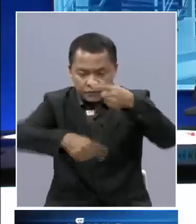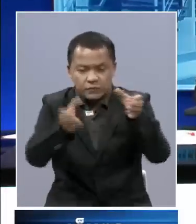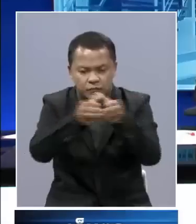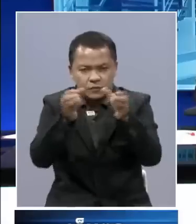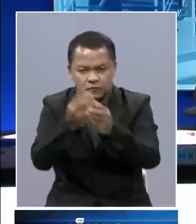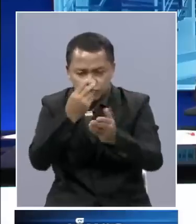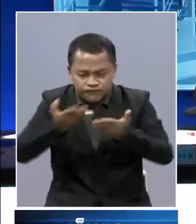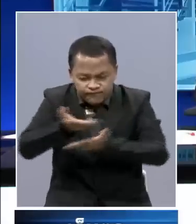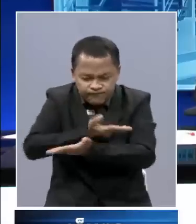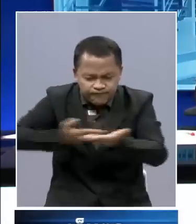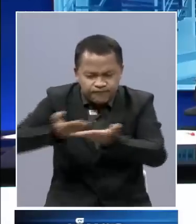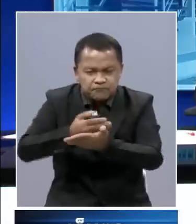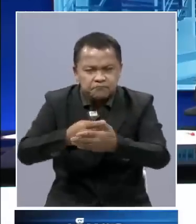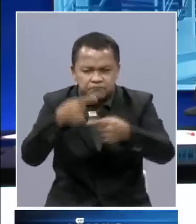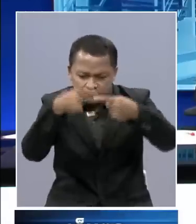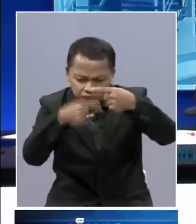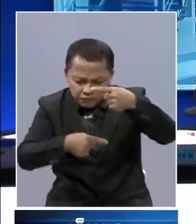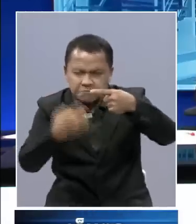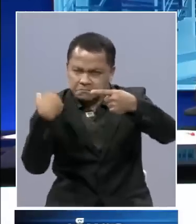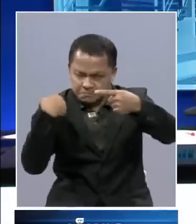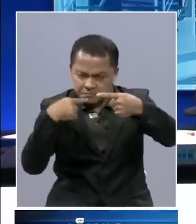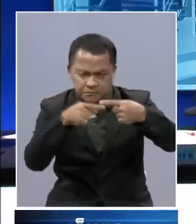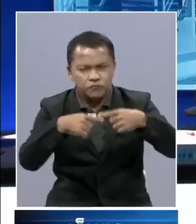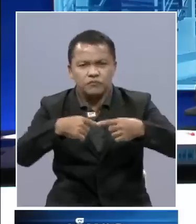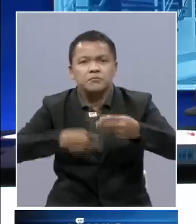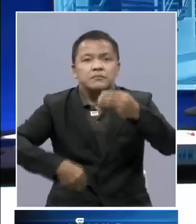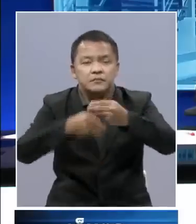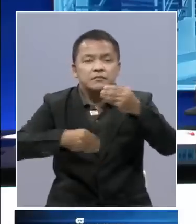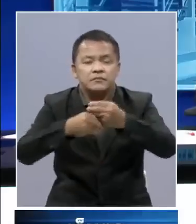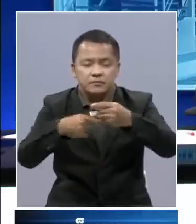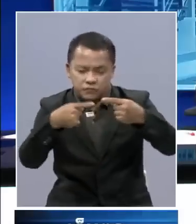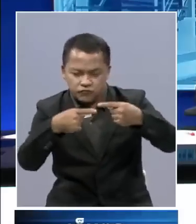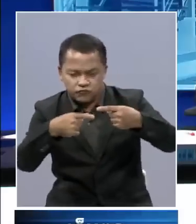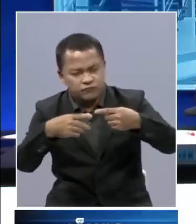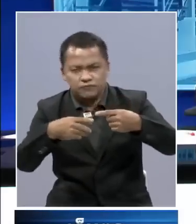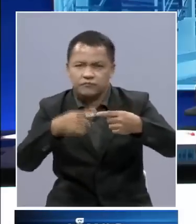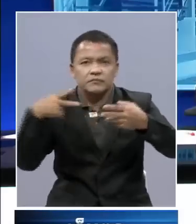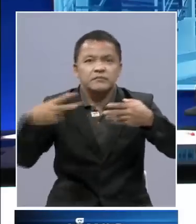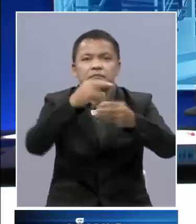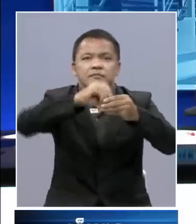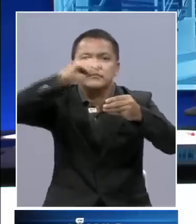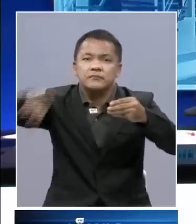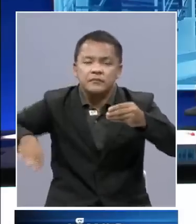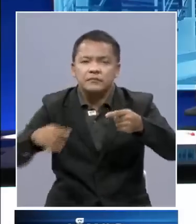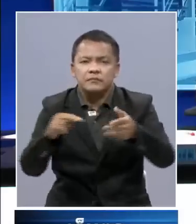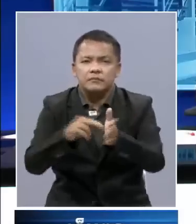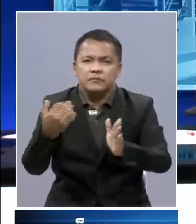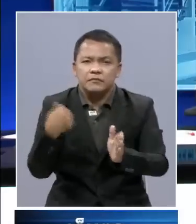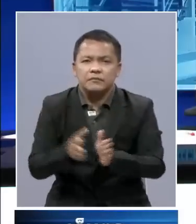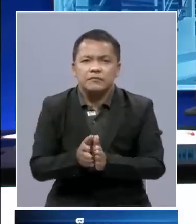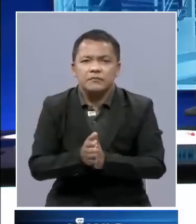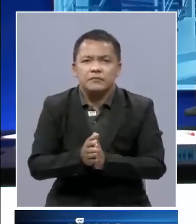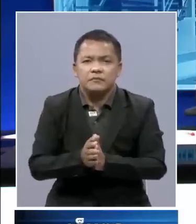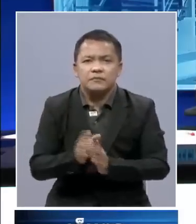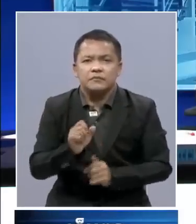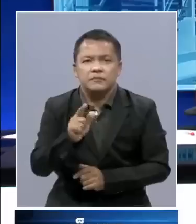ขาก็มาระดมความคิดเห็นกันแล้วมันมีบางข้อที่มันมีการเพิ่มเข้ามาบางข้อที่มันถูกตัดออกไปเนี่ยนะครับแล้วเรื่องนี้เองเนี่ยคุณสิริ